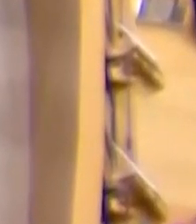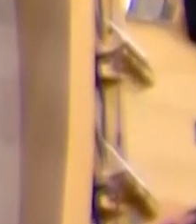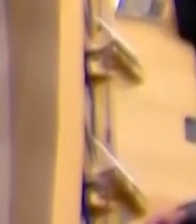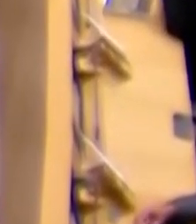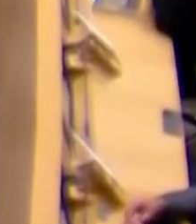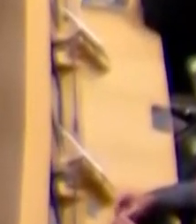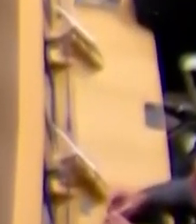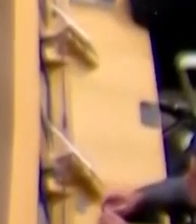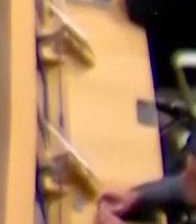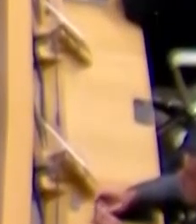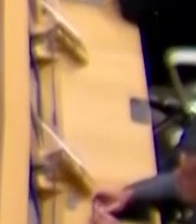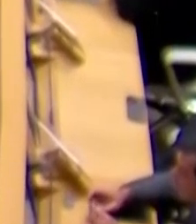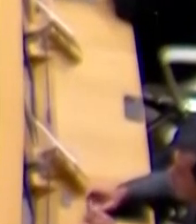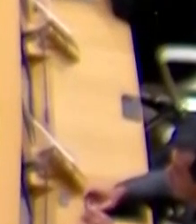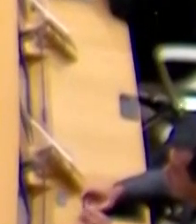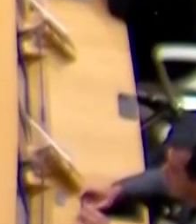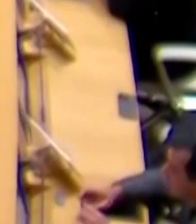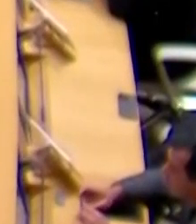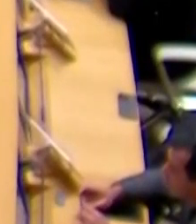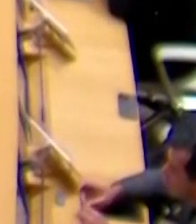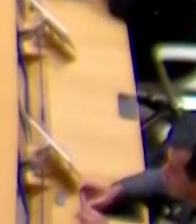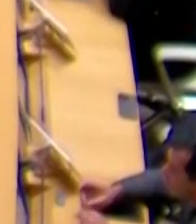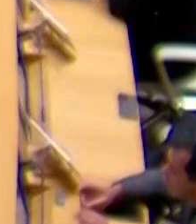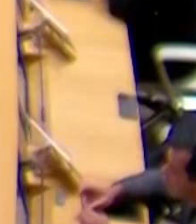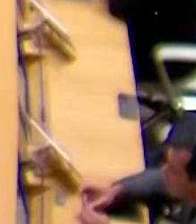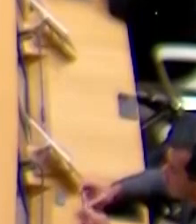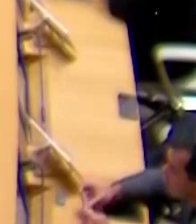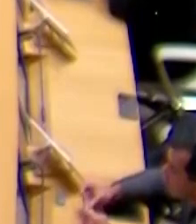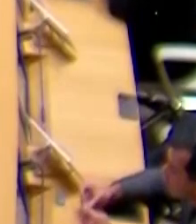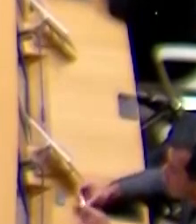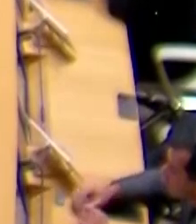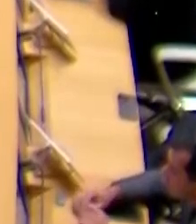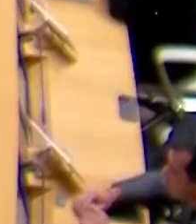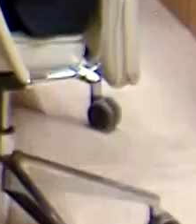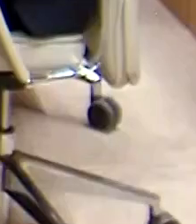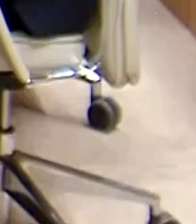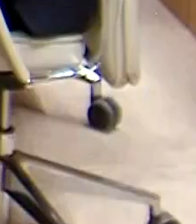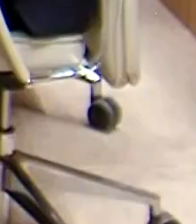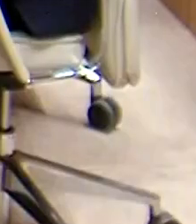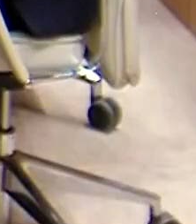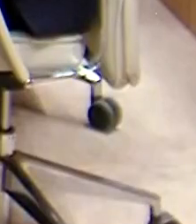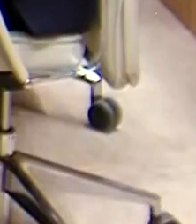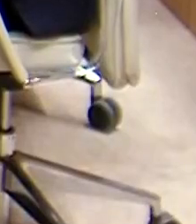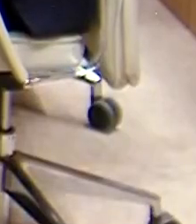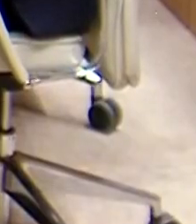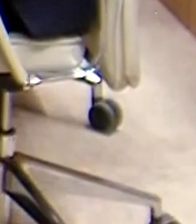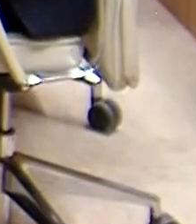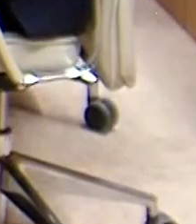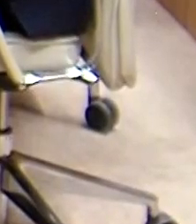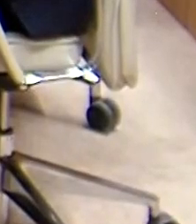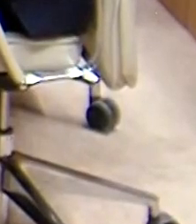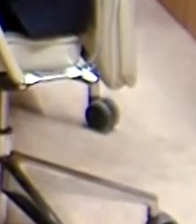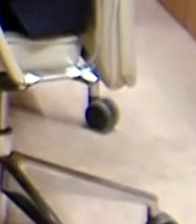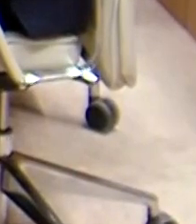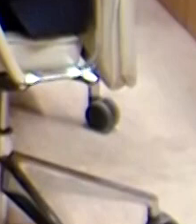Parlamentis plenarul ისხდომა ხმაურისა და დაპირისპირების ფონზე განახლდა. Ქართული ოცნებისა და ოპოზიციის წარმომადგენლებს შორის ცხარე კამათი